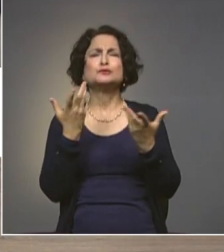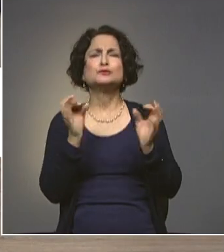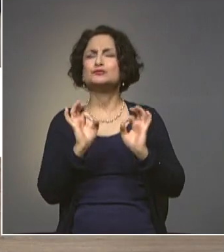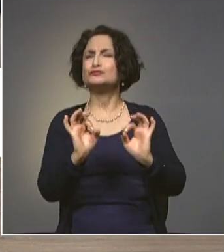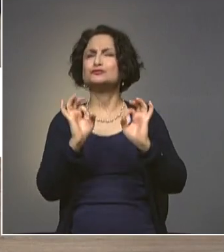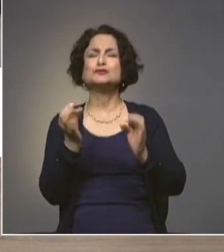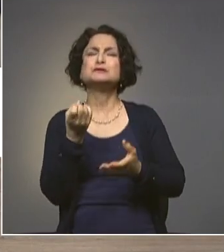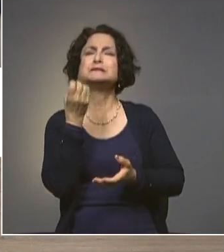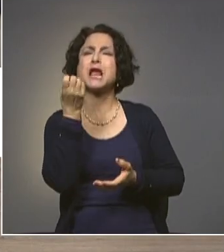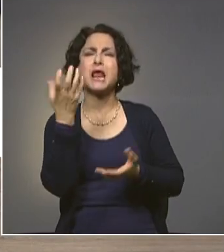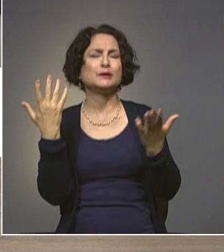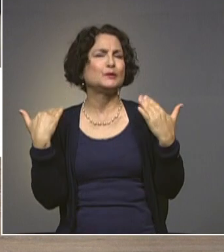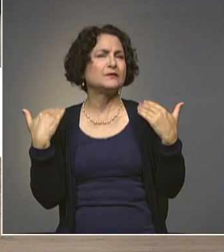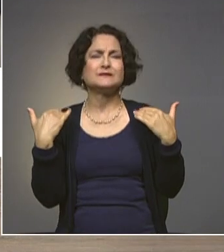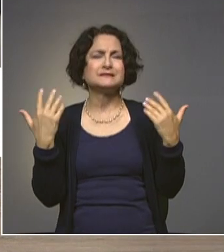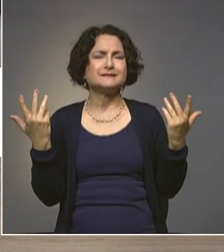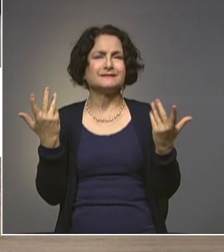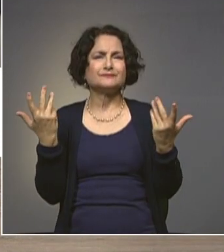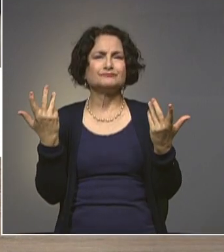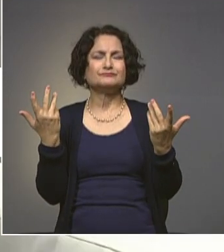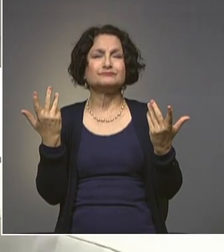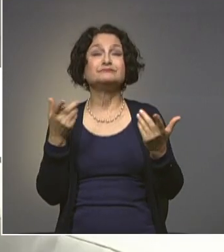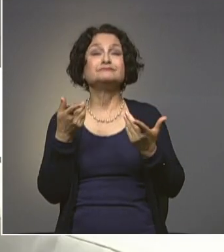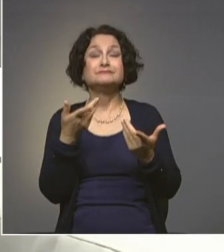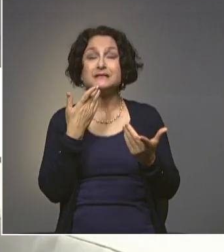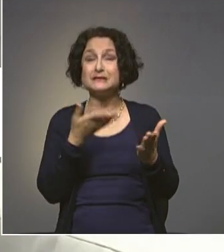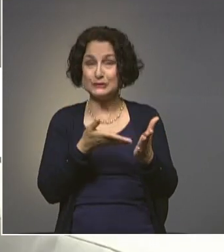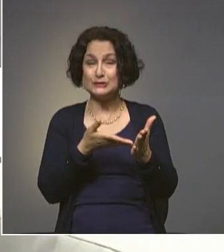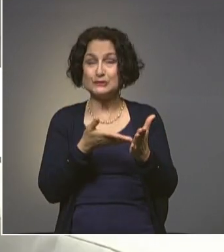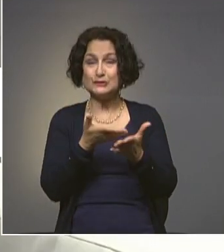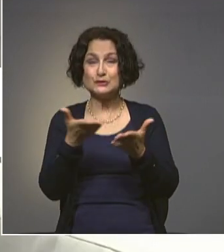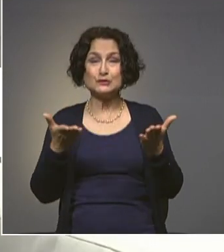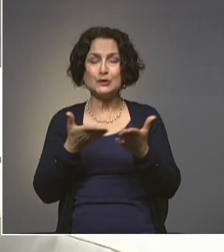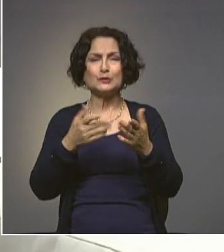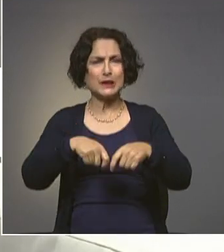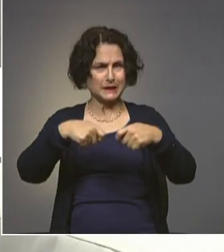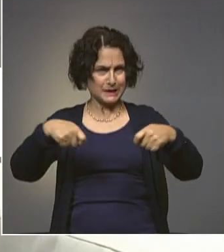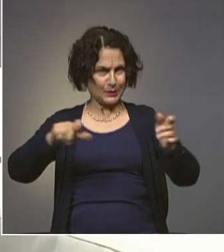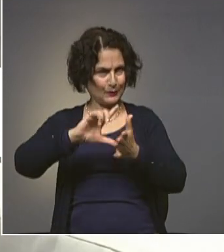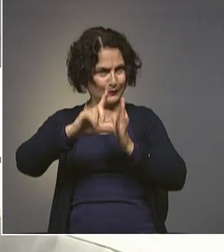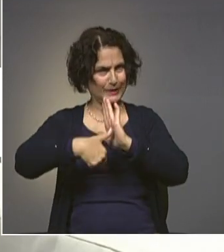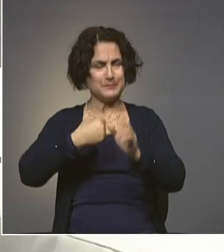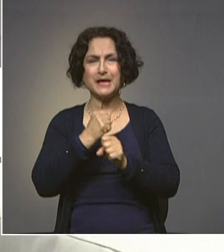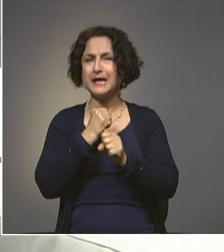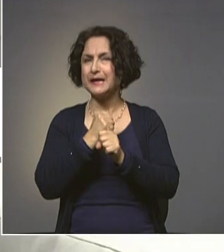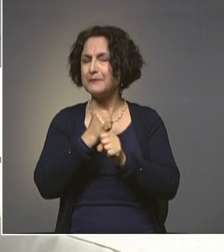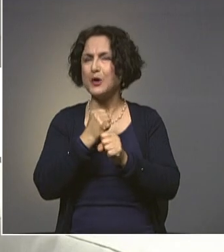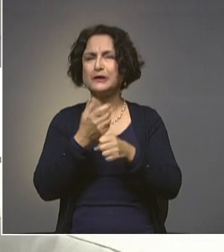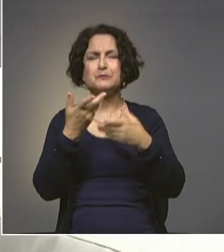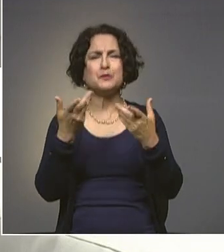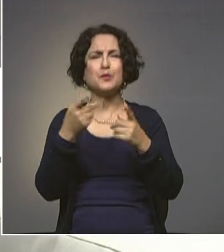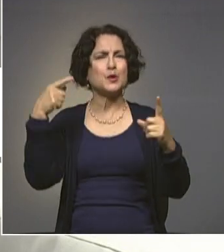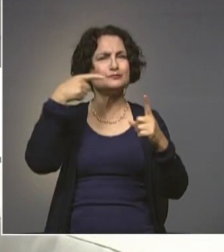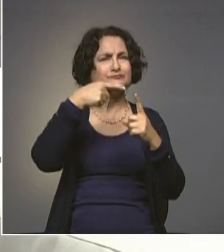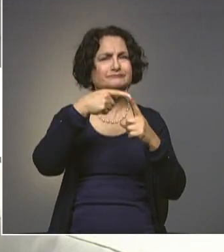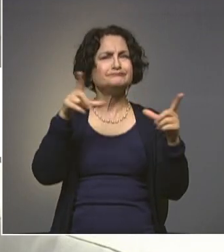Зелен университет, да, ще ви кажа защо зелен. Тъй като ние дълго време работихме по мисията на този